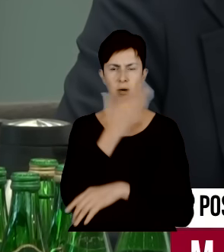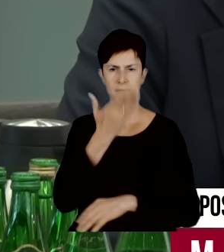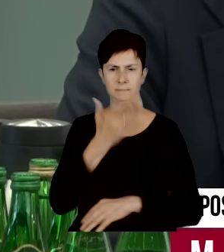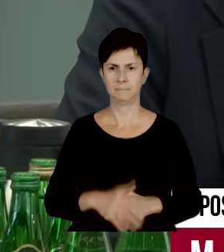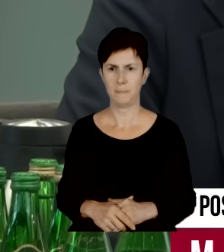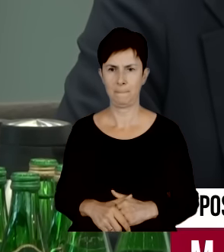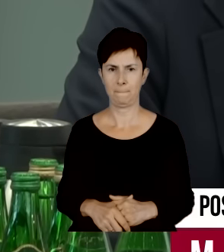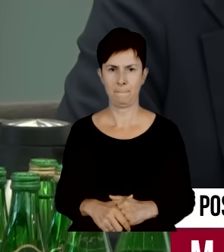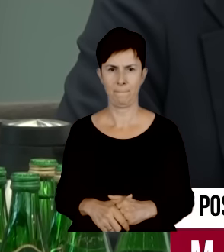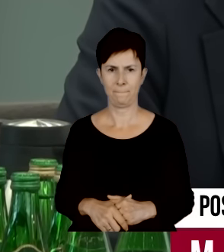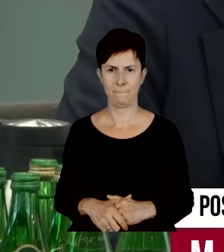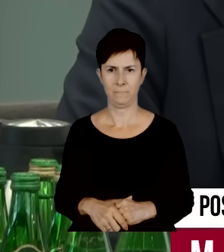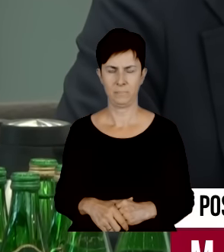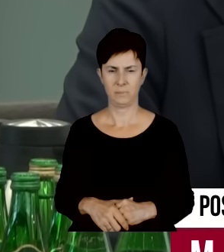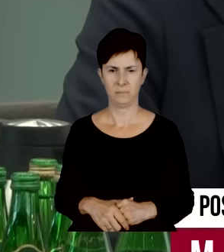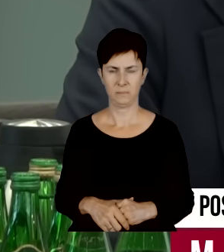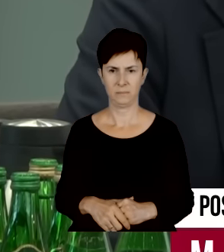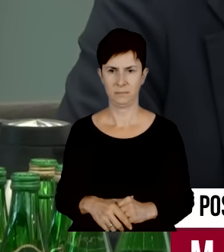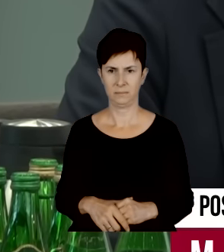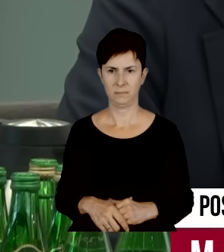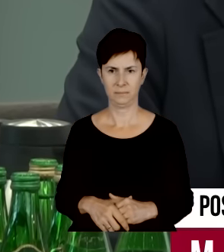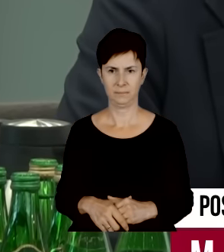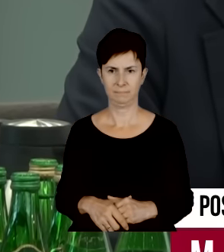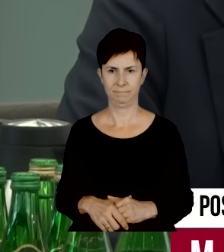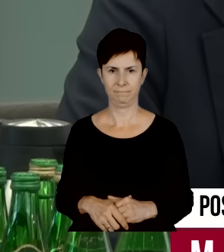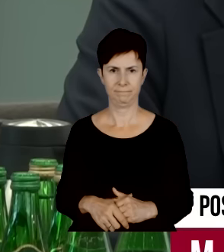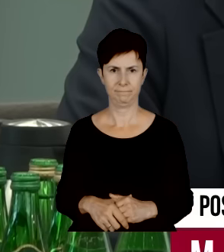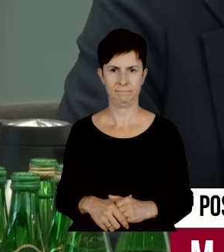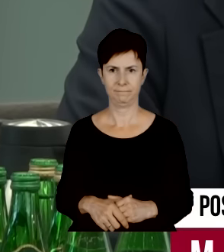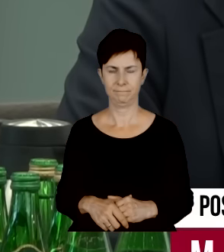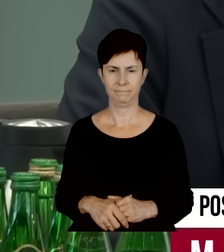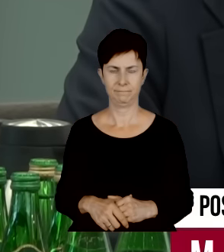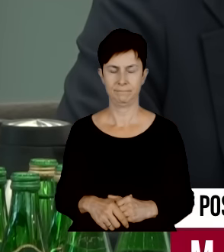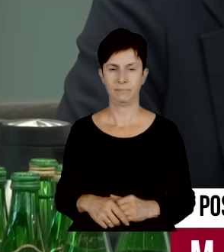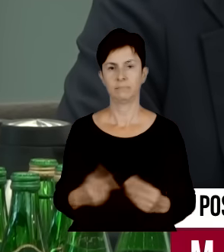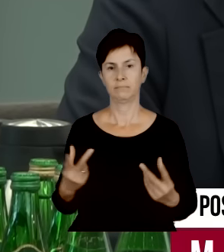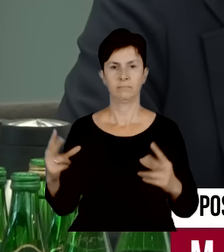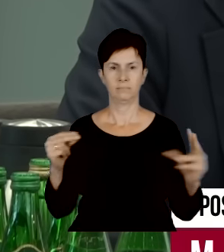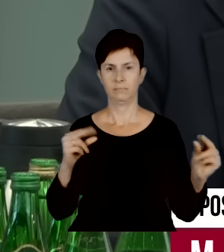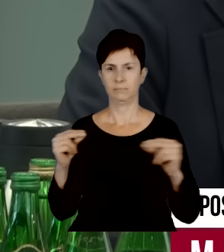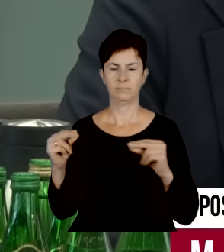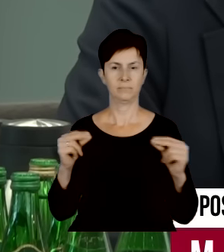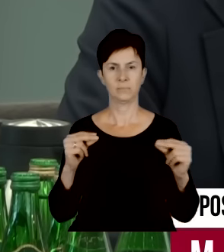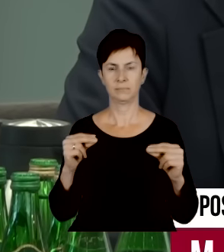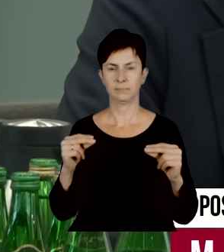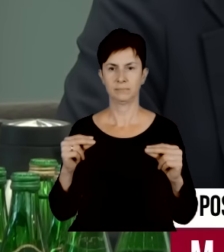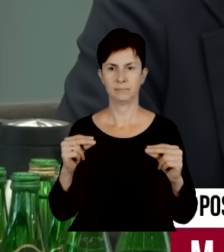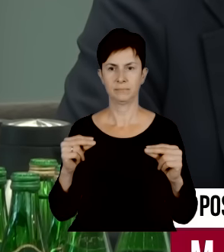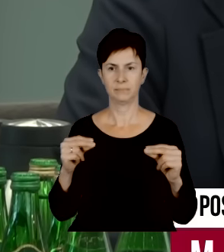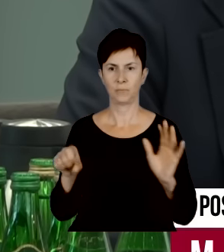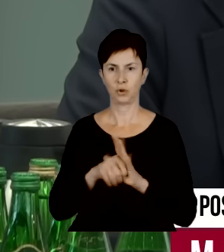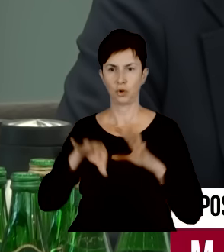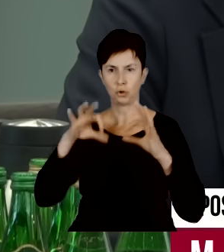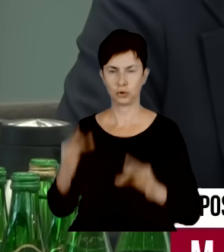pod p nienormalnie musiały się sądzić i więcej Pan poy rekompensatę z rezerwy dzisiaj nie otrzymały zwrotu